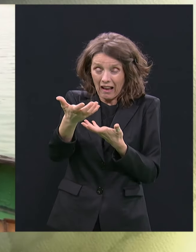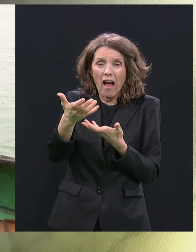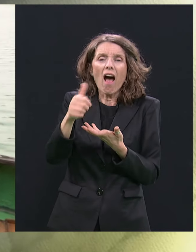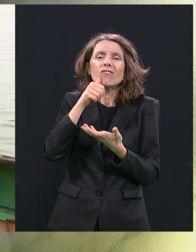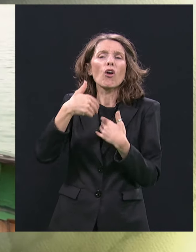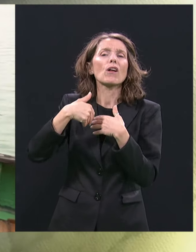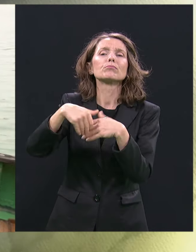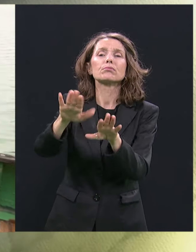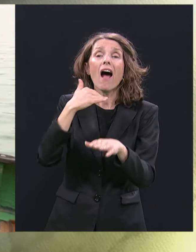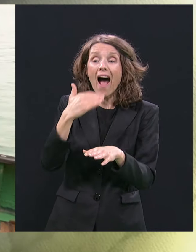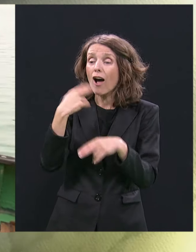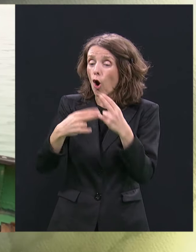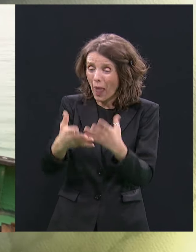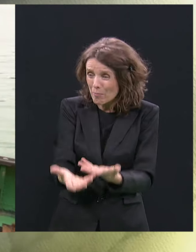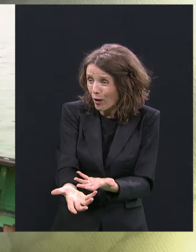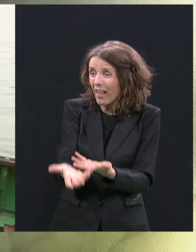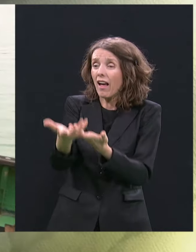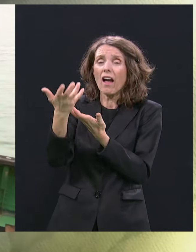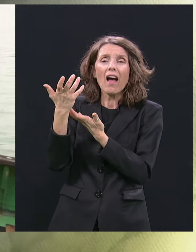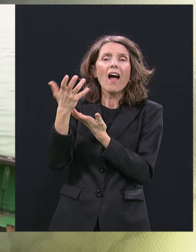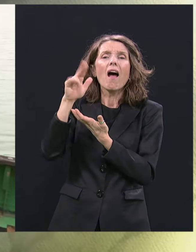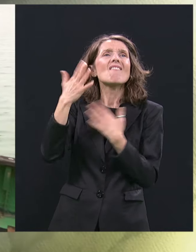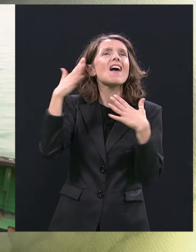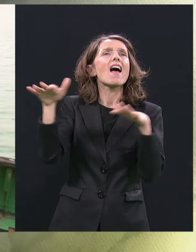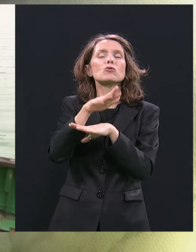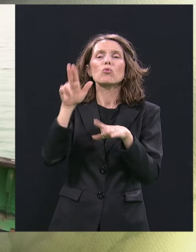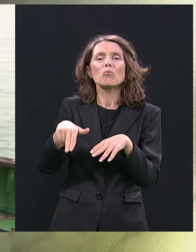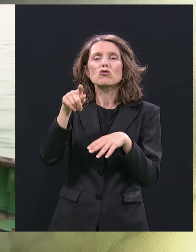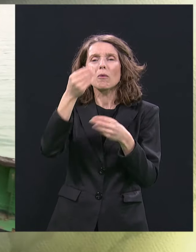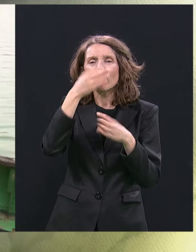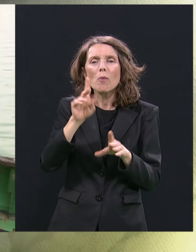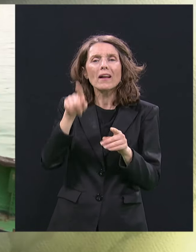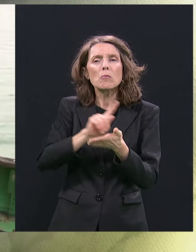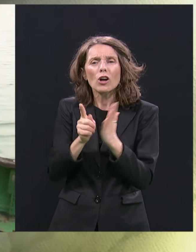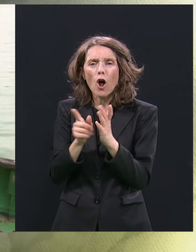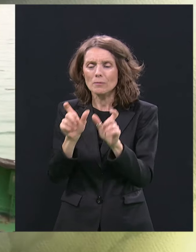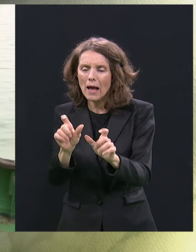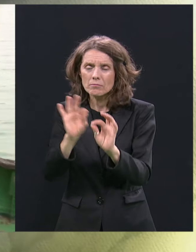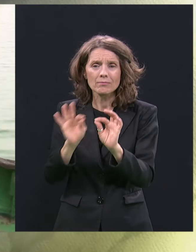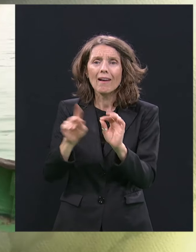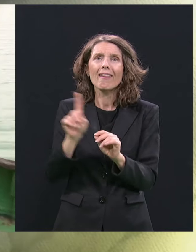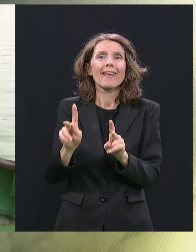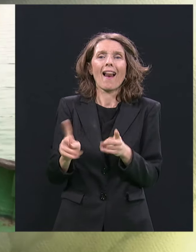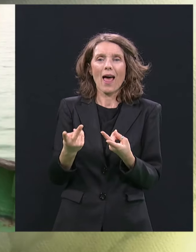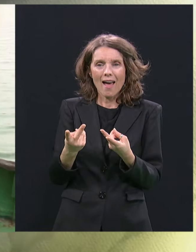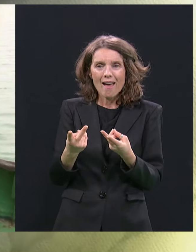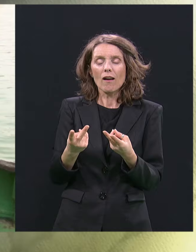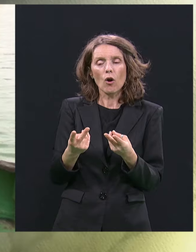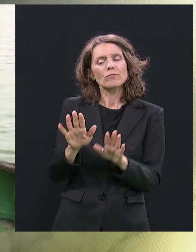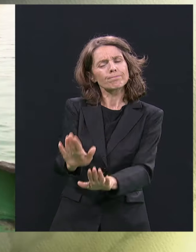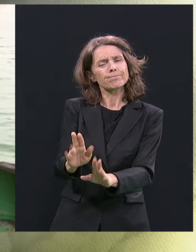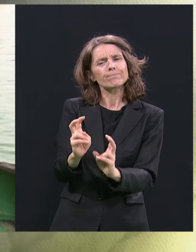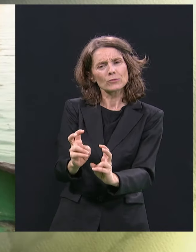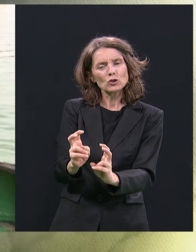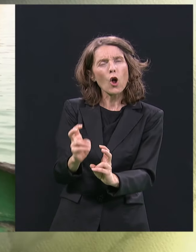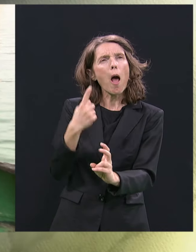izvadimo napolje, propašće, jako je ozbiljan proces te restauracije. Ali imamo isto te brodove na